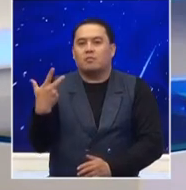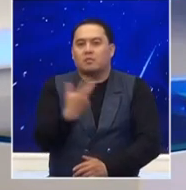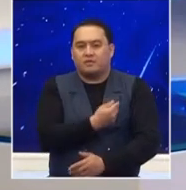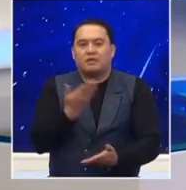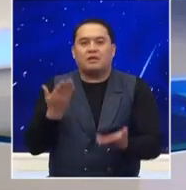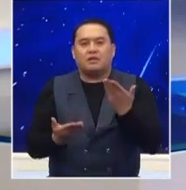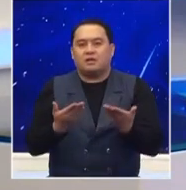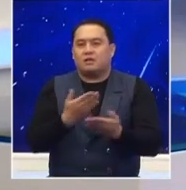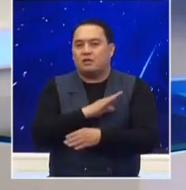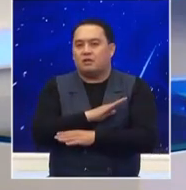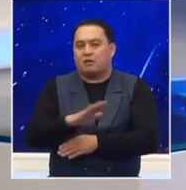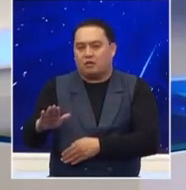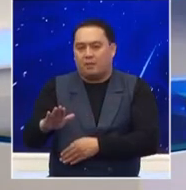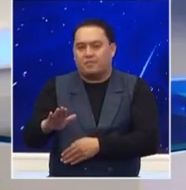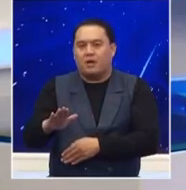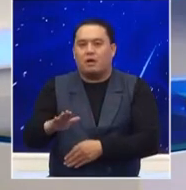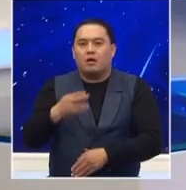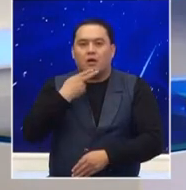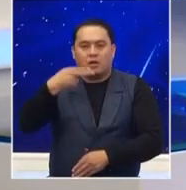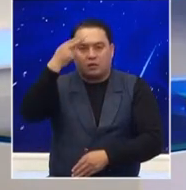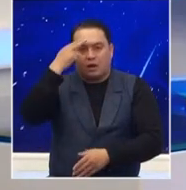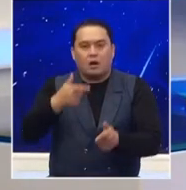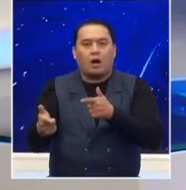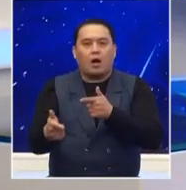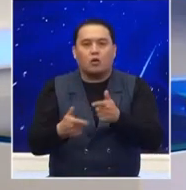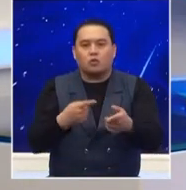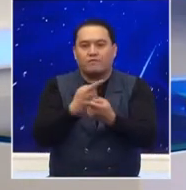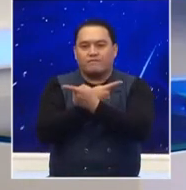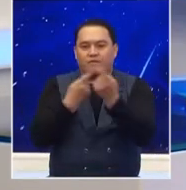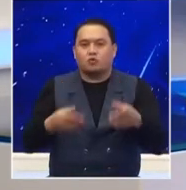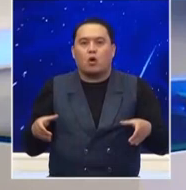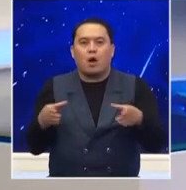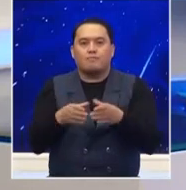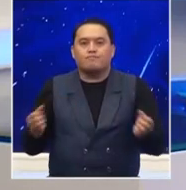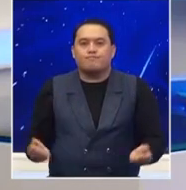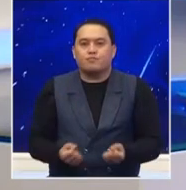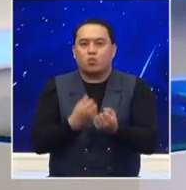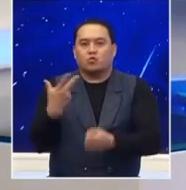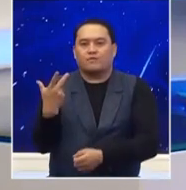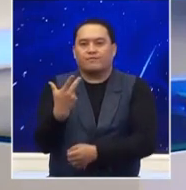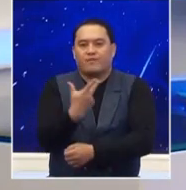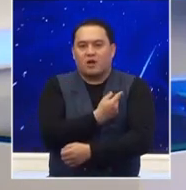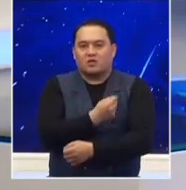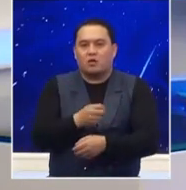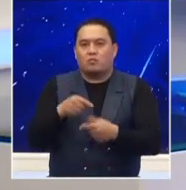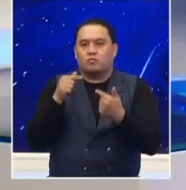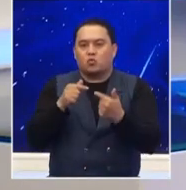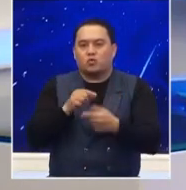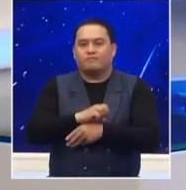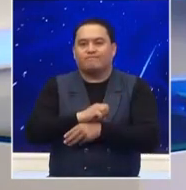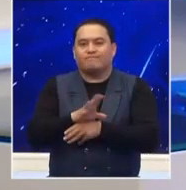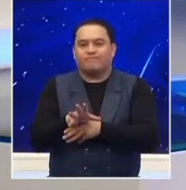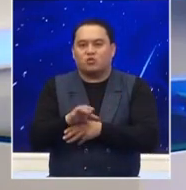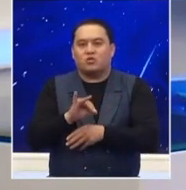прививаться или нет. Правительство Италии готовится запустить информационную кампанию в поддержку вакцинации населения от